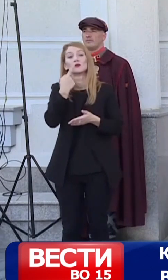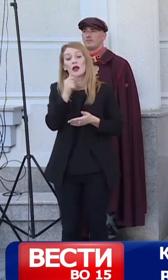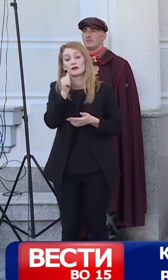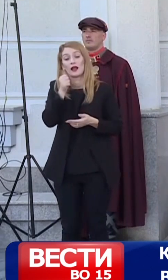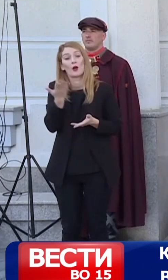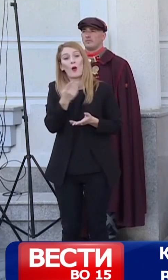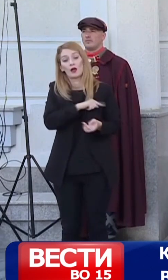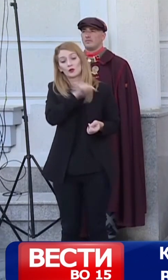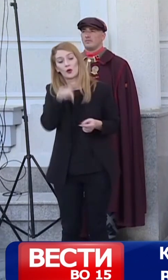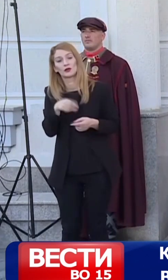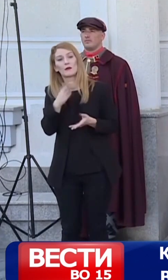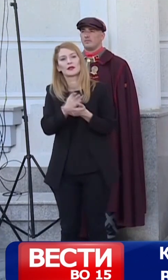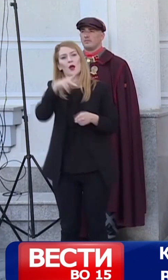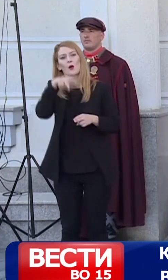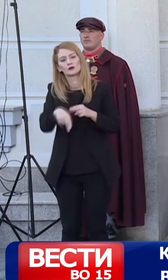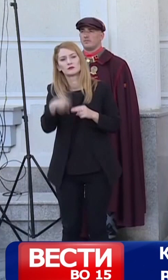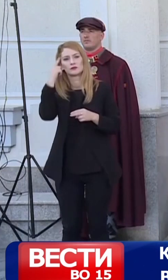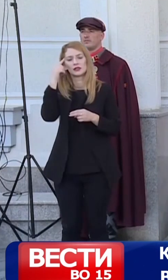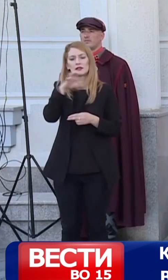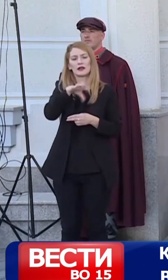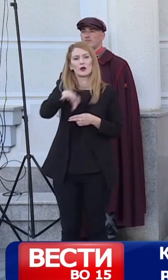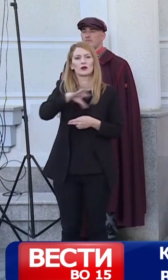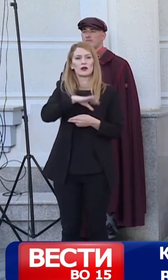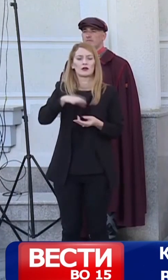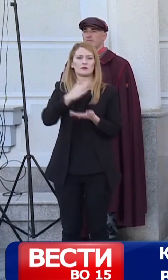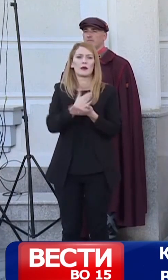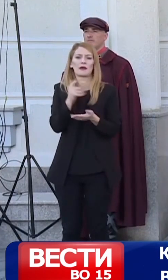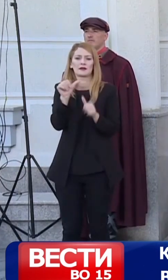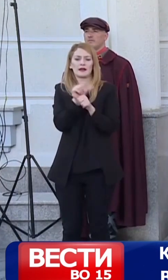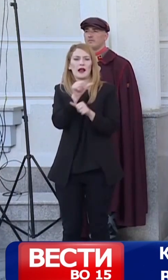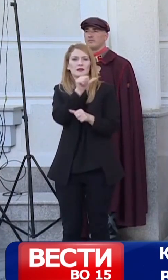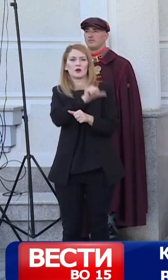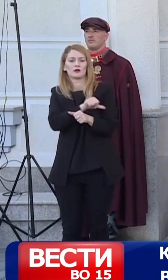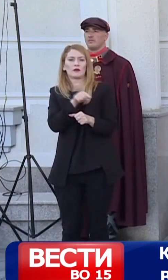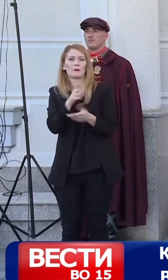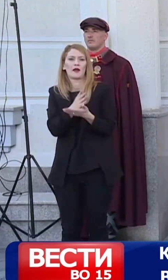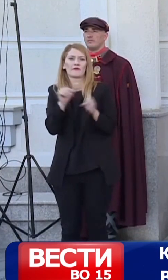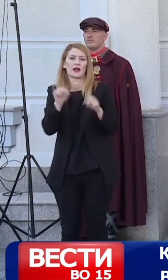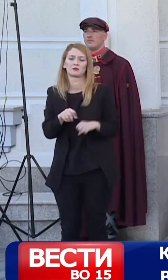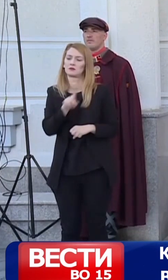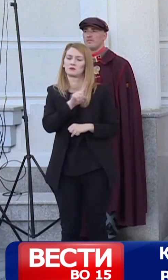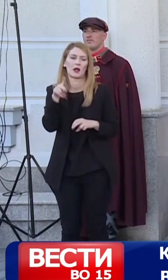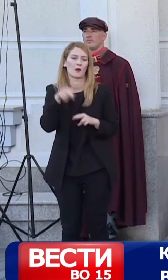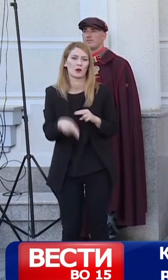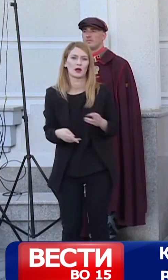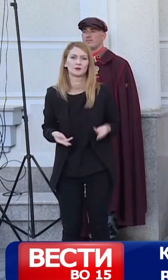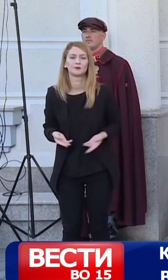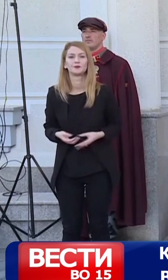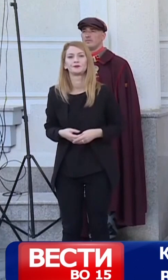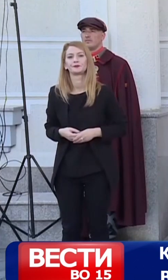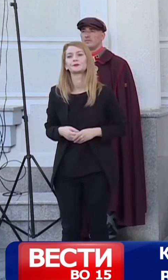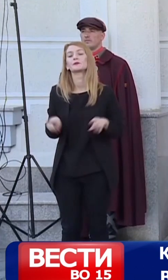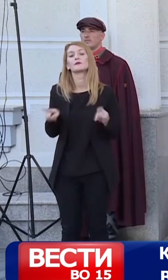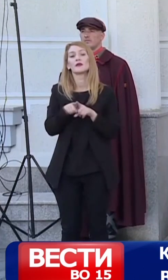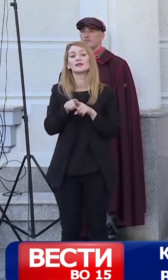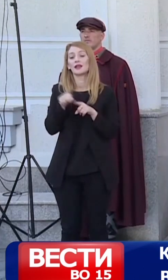ќе дојдат на власт, ќе ја укинат територијалната поделба. 11 години беа на власт, не ја укина територијалната поделба. Истата